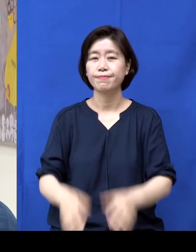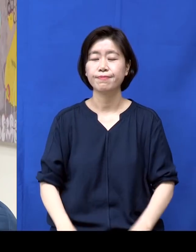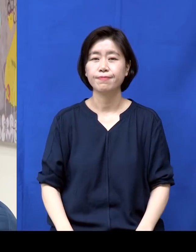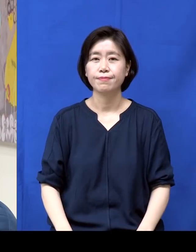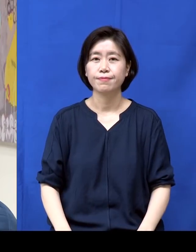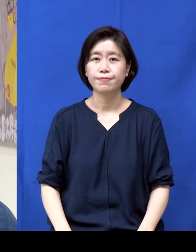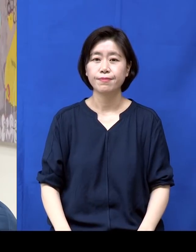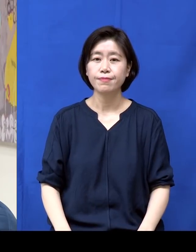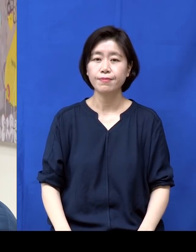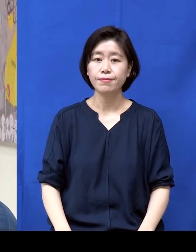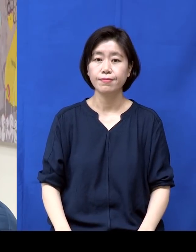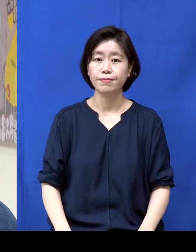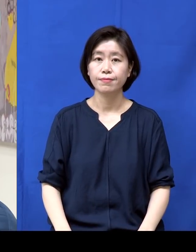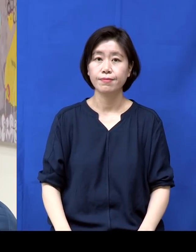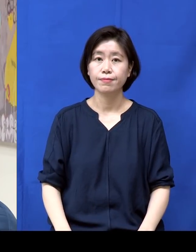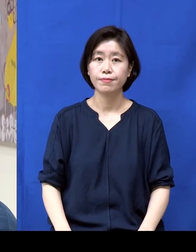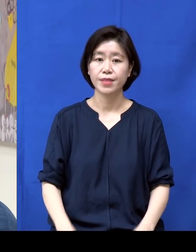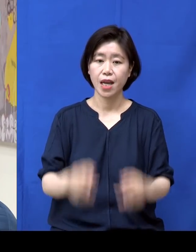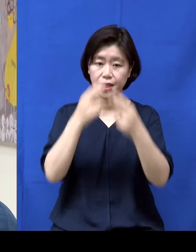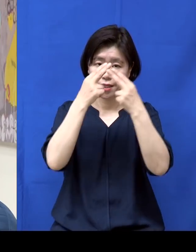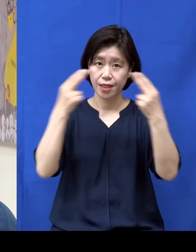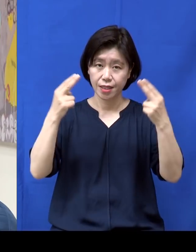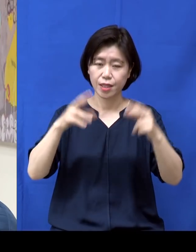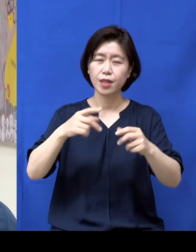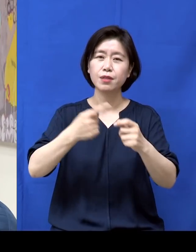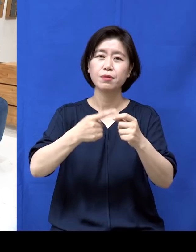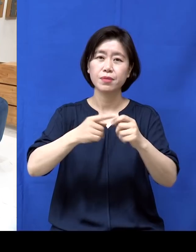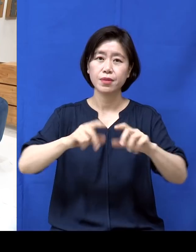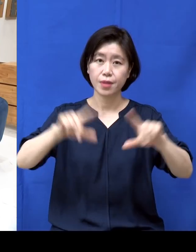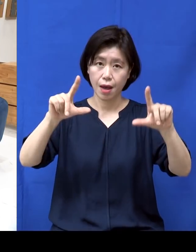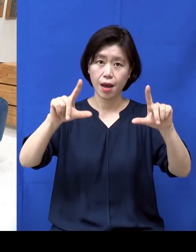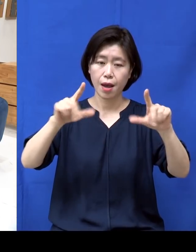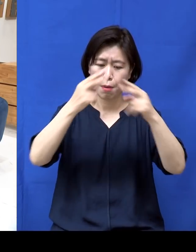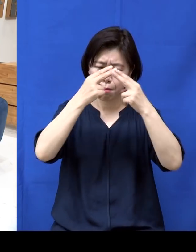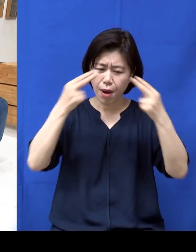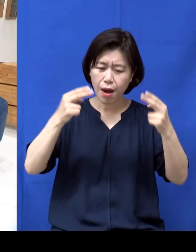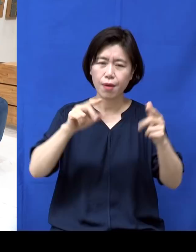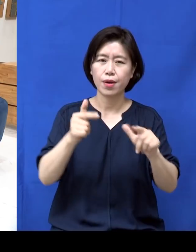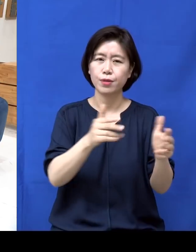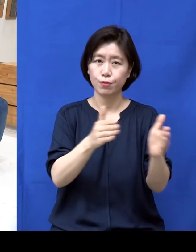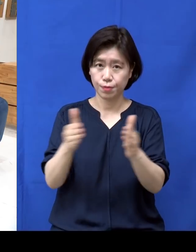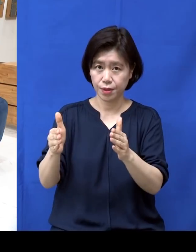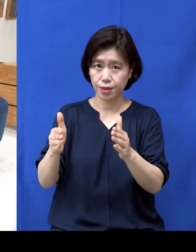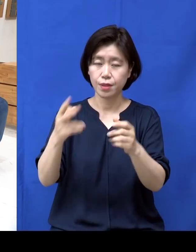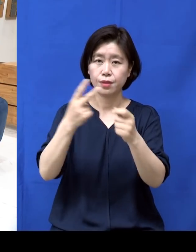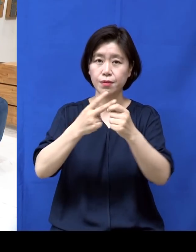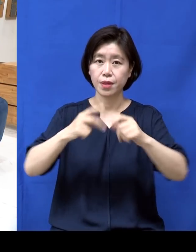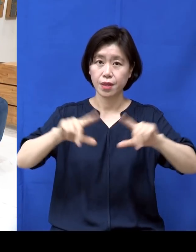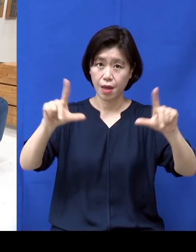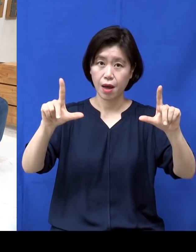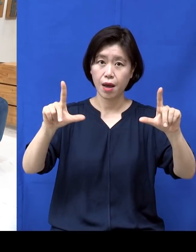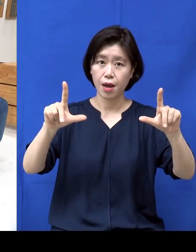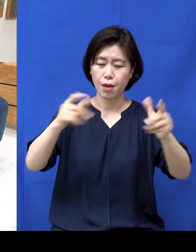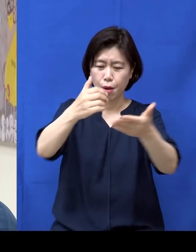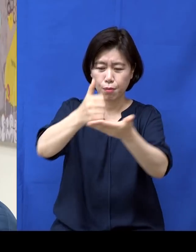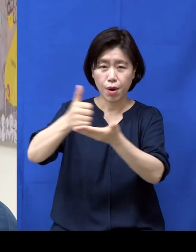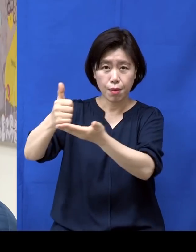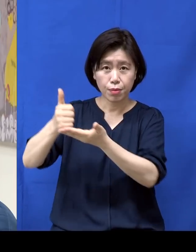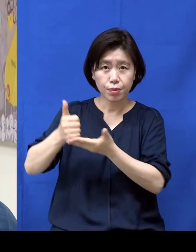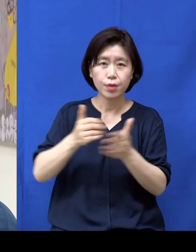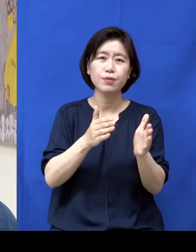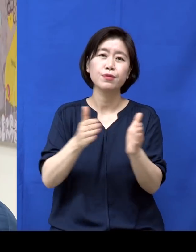말씀드렸지만 장례식 첫째 날은 빈소를 설치하고 예. 둘째 날부터 이제 본격적으로 조문객 맞이를 준비를 해요.